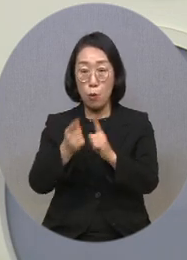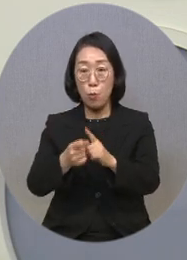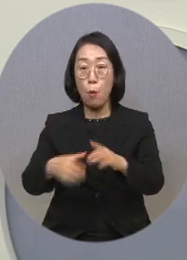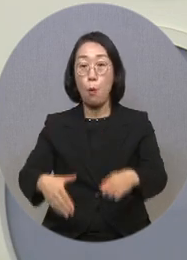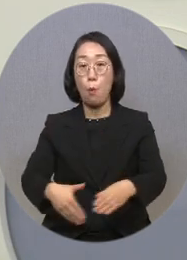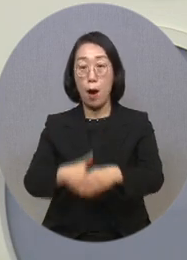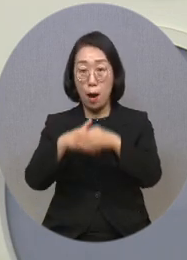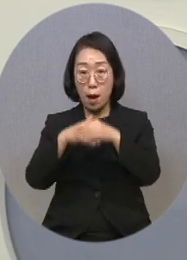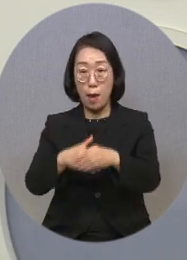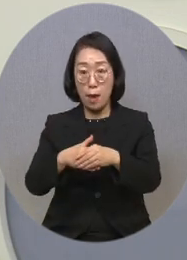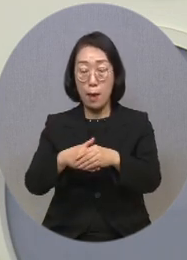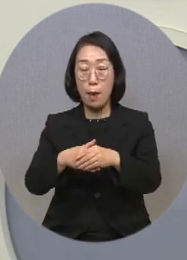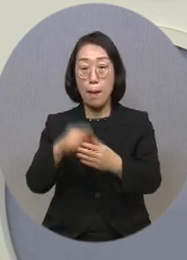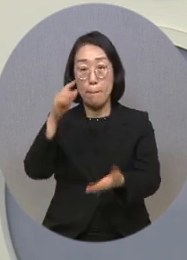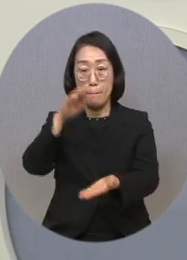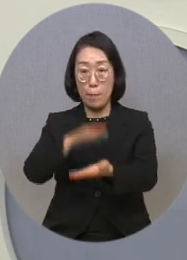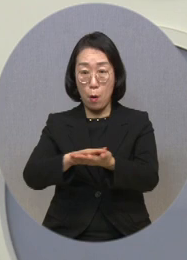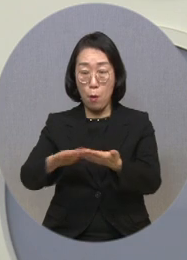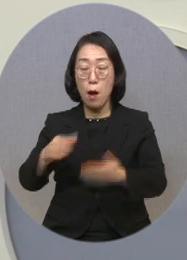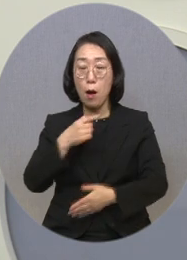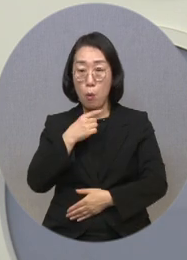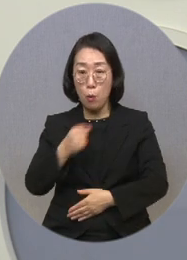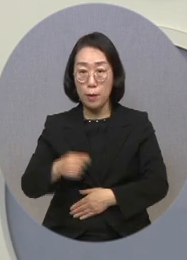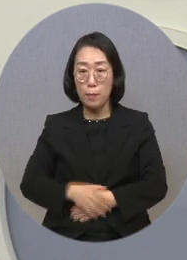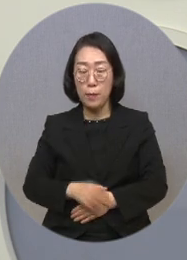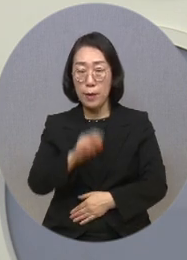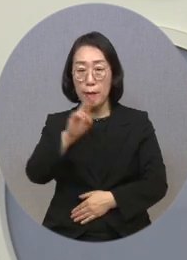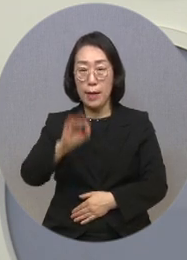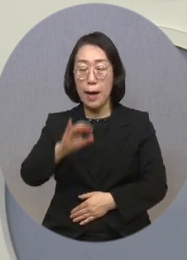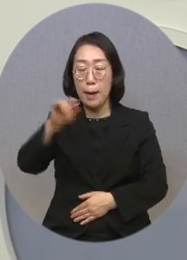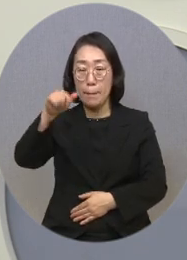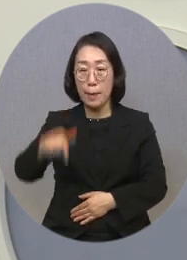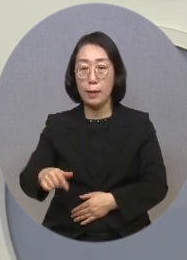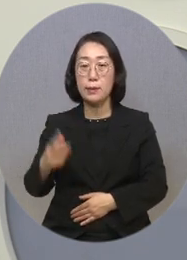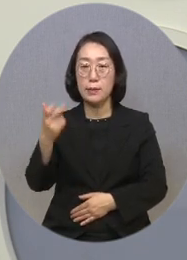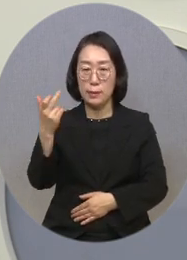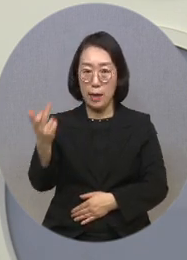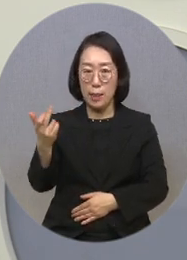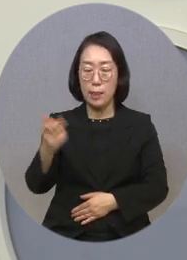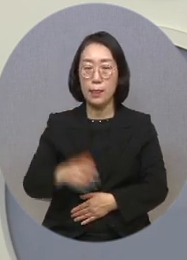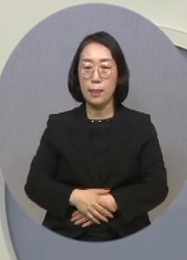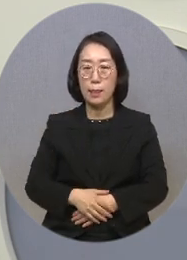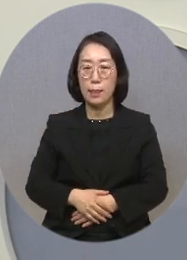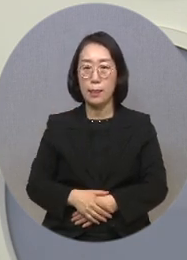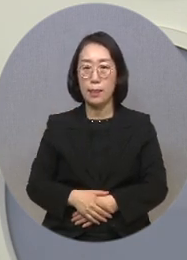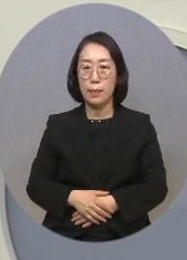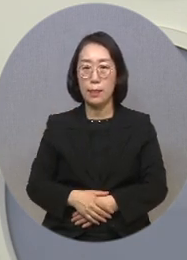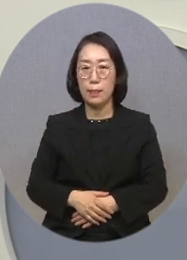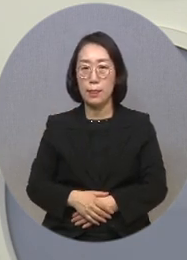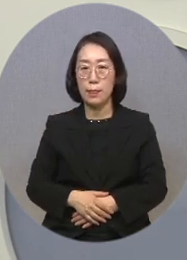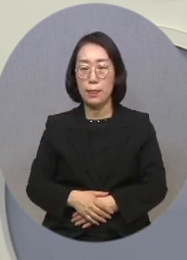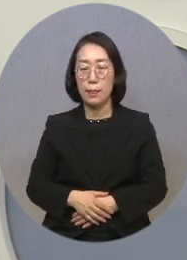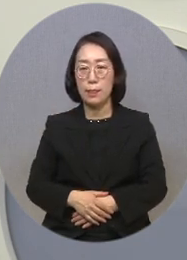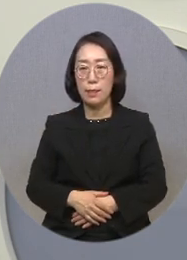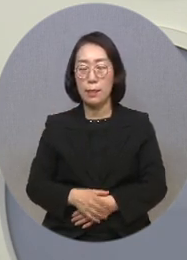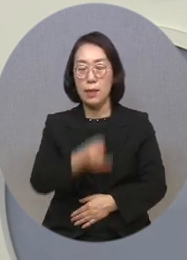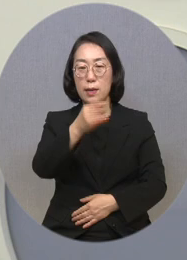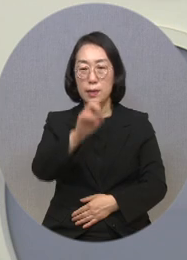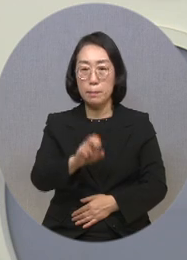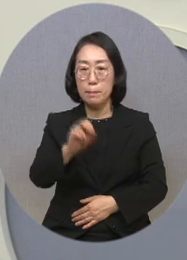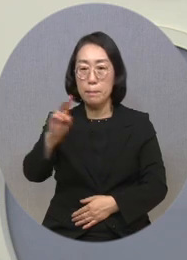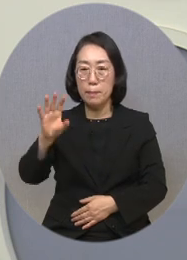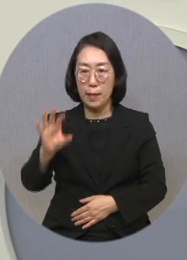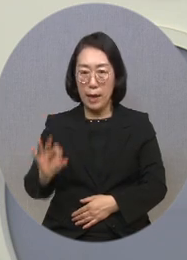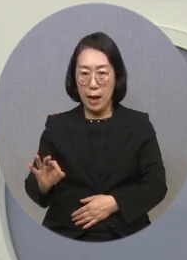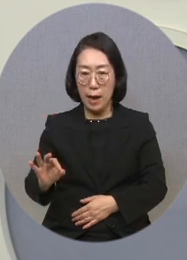하는 그것은 또 우리 양백산에 북한의 청석총의 음기운과 단양의 태양의 양의 기운과